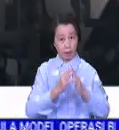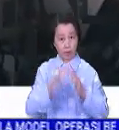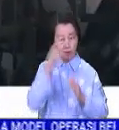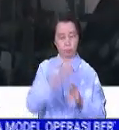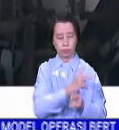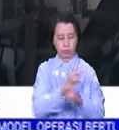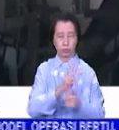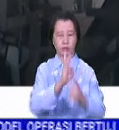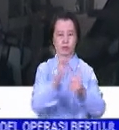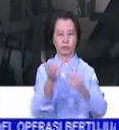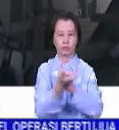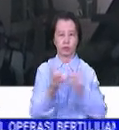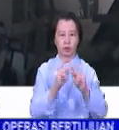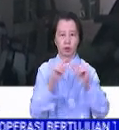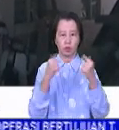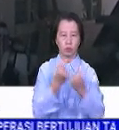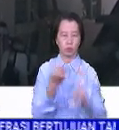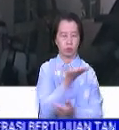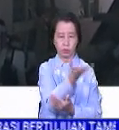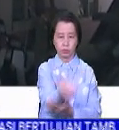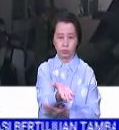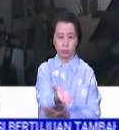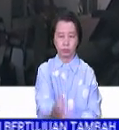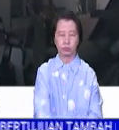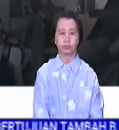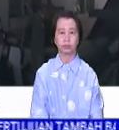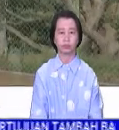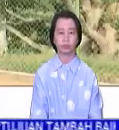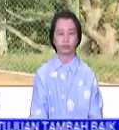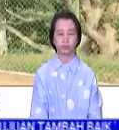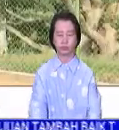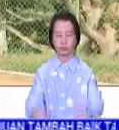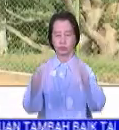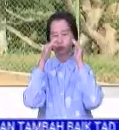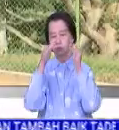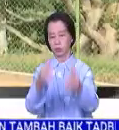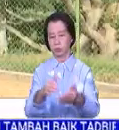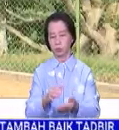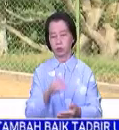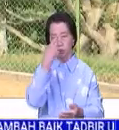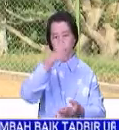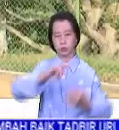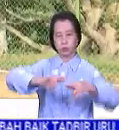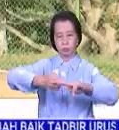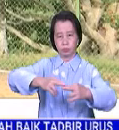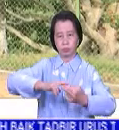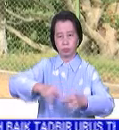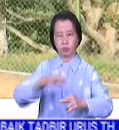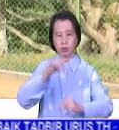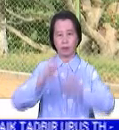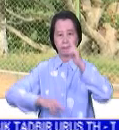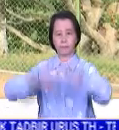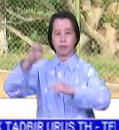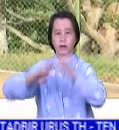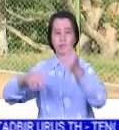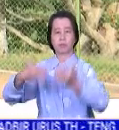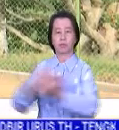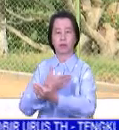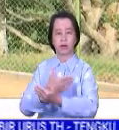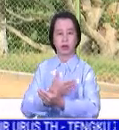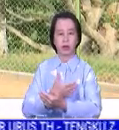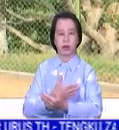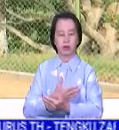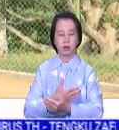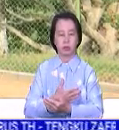bagi menjaga kebajikan golongan berkenaan tumpuan kita ialah untuk membaik polh dan juga membina baru rumah anu